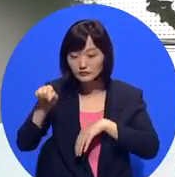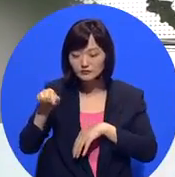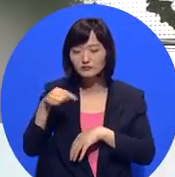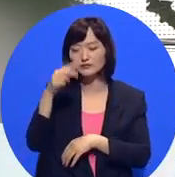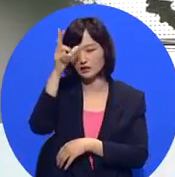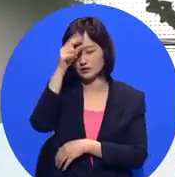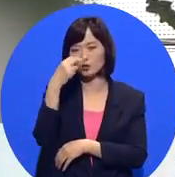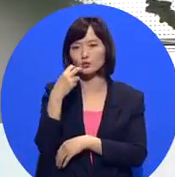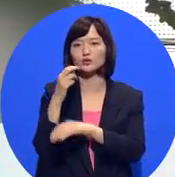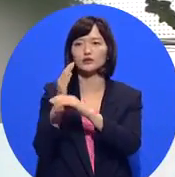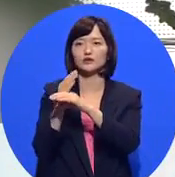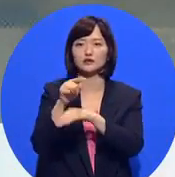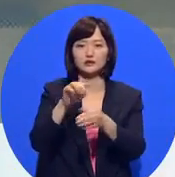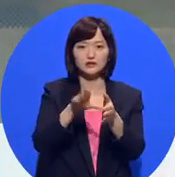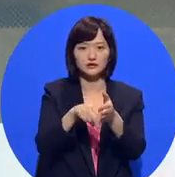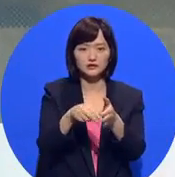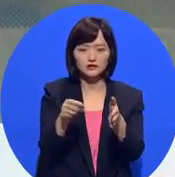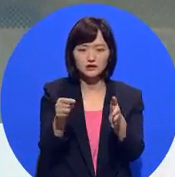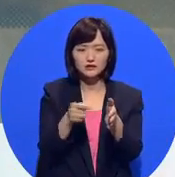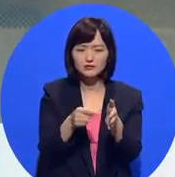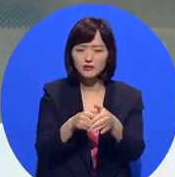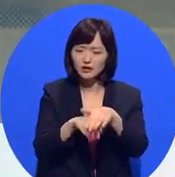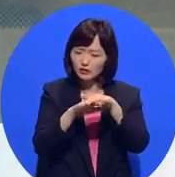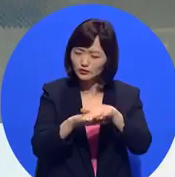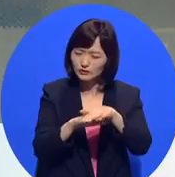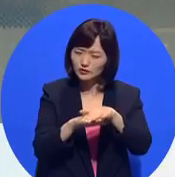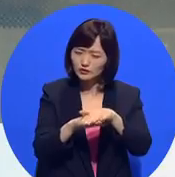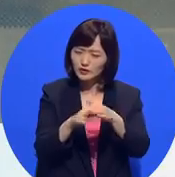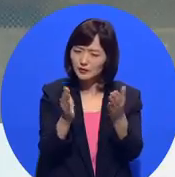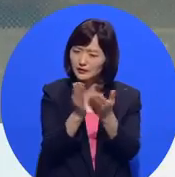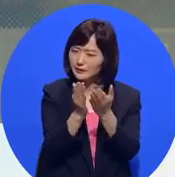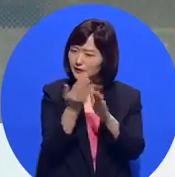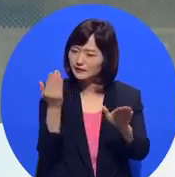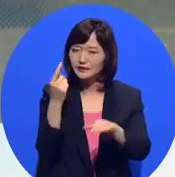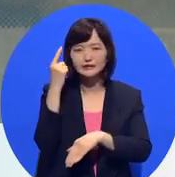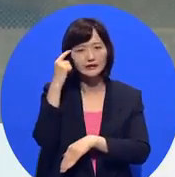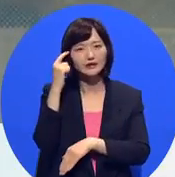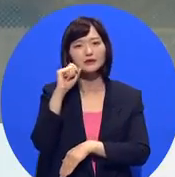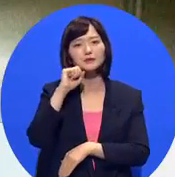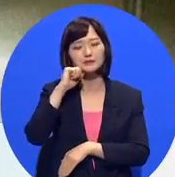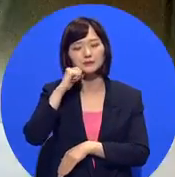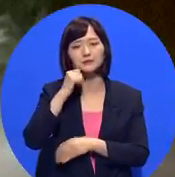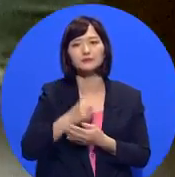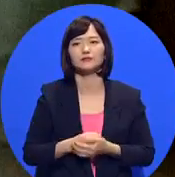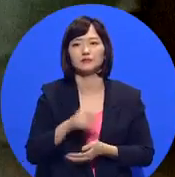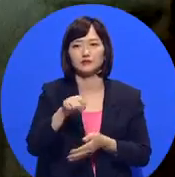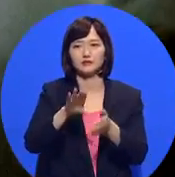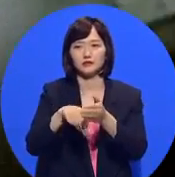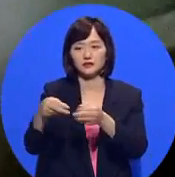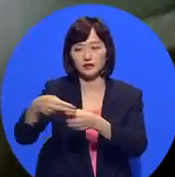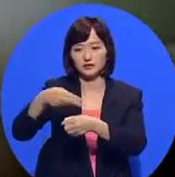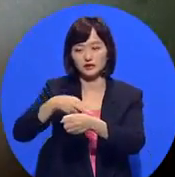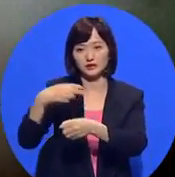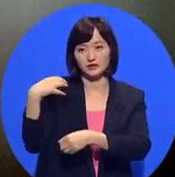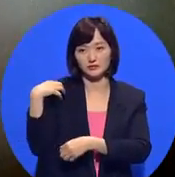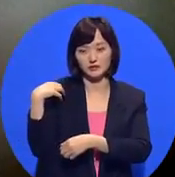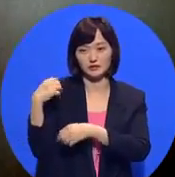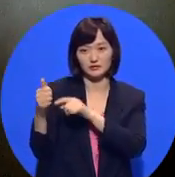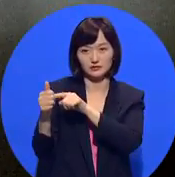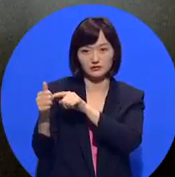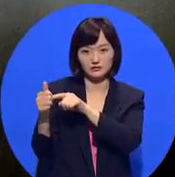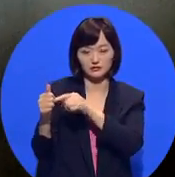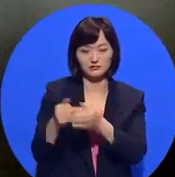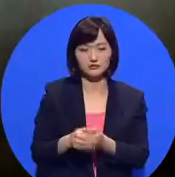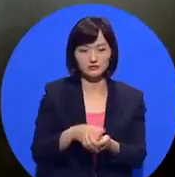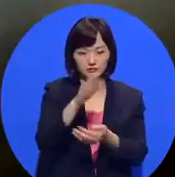중이고 당시 응급조치가 적절히 있는지 판단하긴 어렵다 고 있습니다 당시 집도 이는 마치 의사가 환자